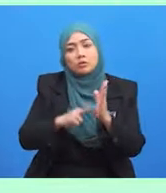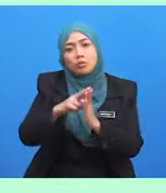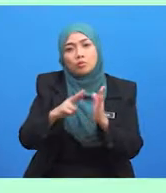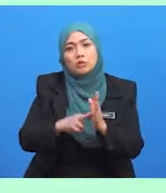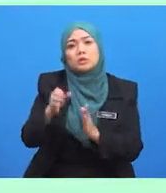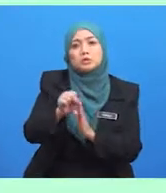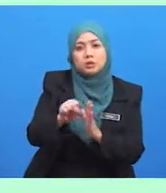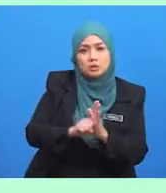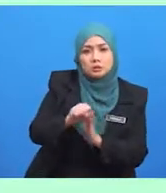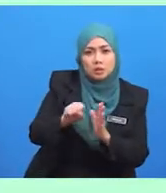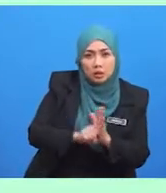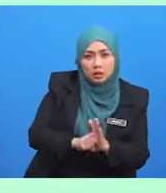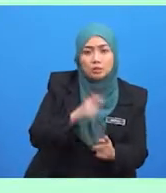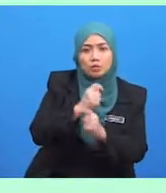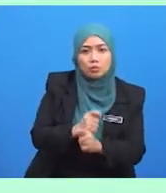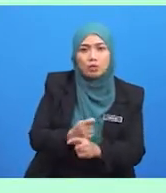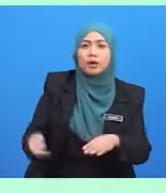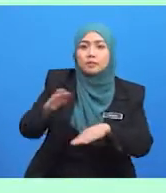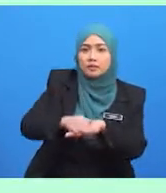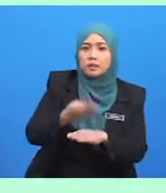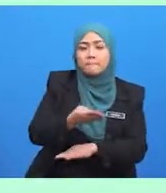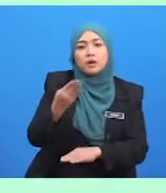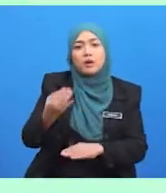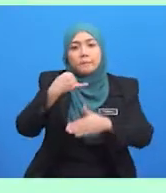tertentu ke atas barang import.